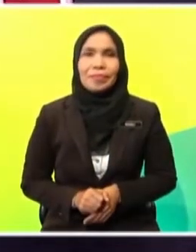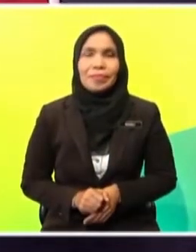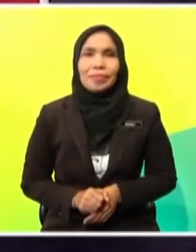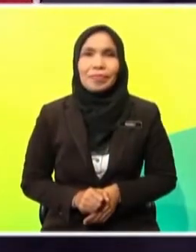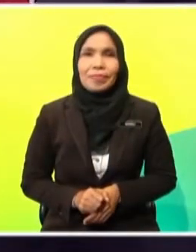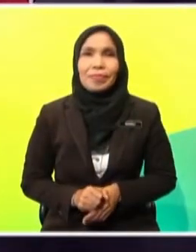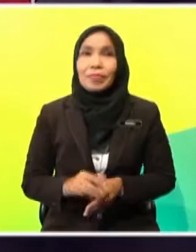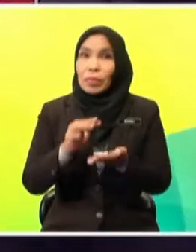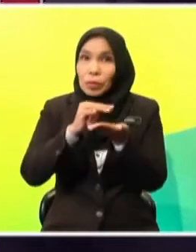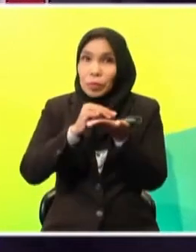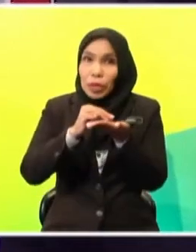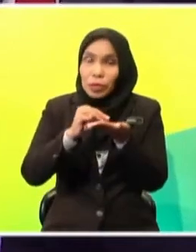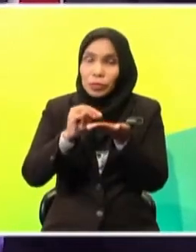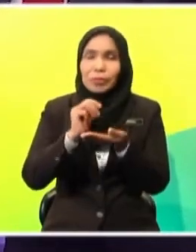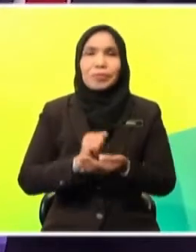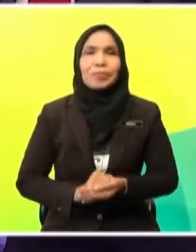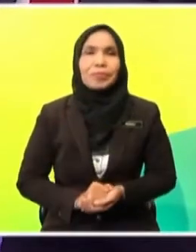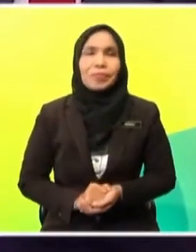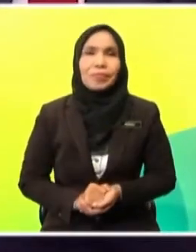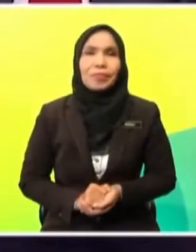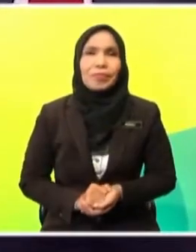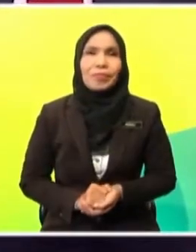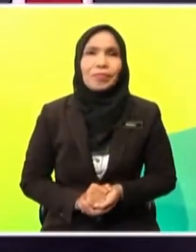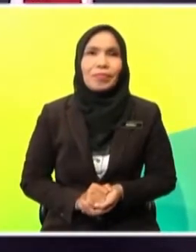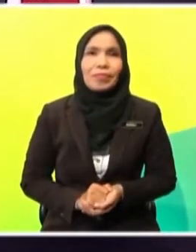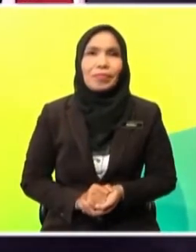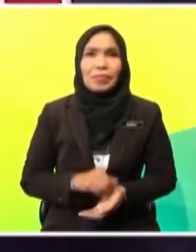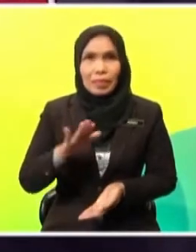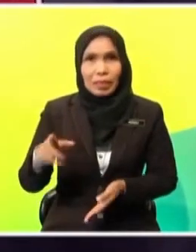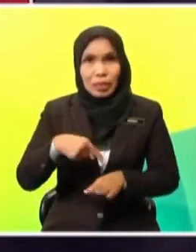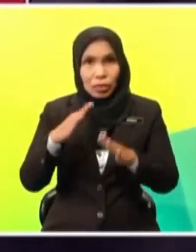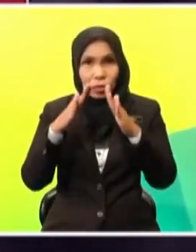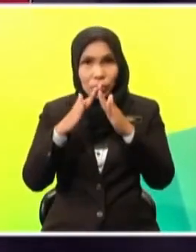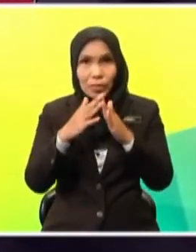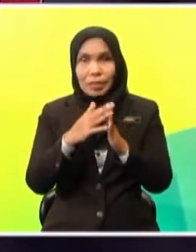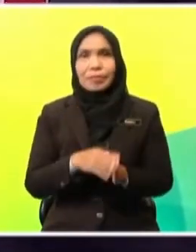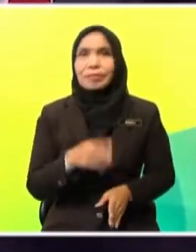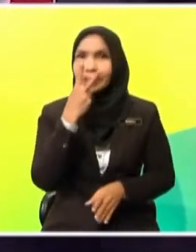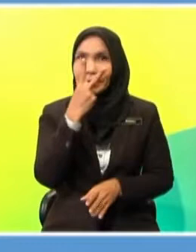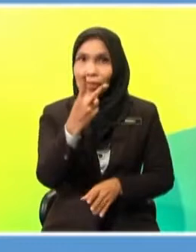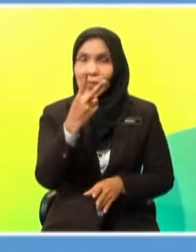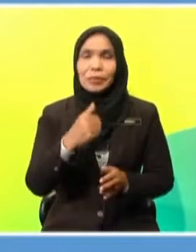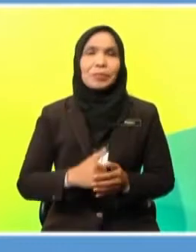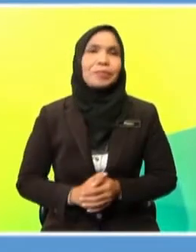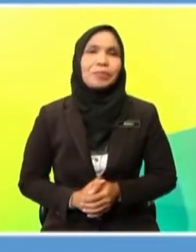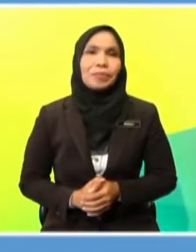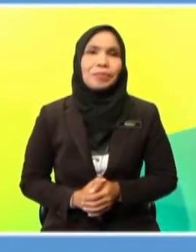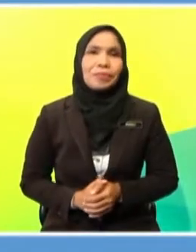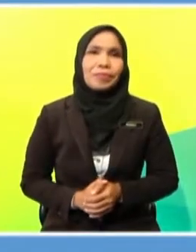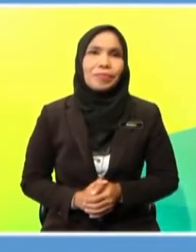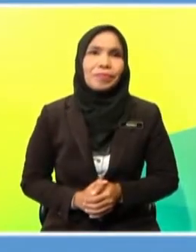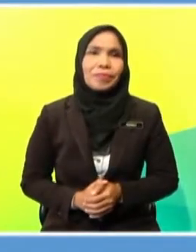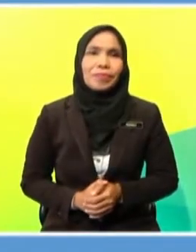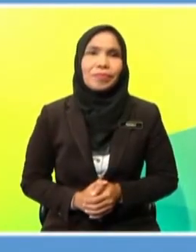dulu maksud suku kate tuton by anak-anak di rumah kalau kita lihat suku kata tertutup Yela